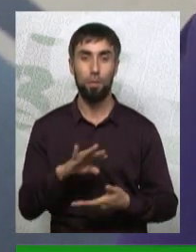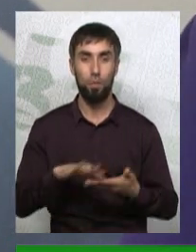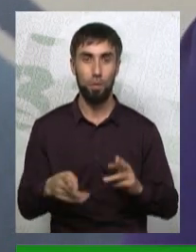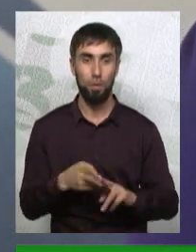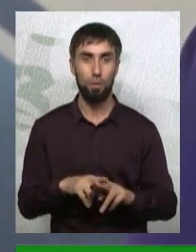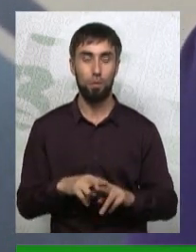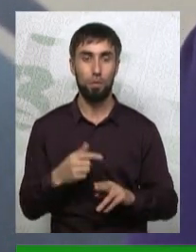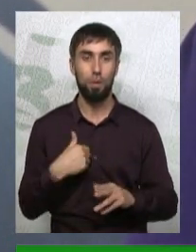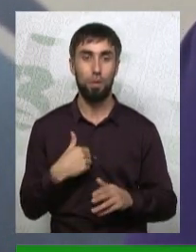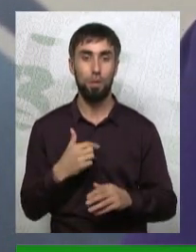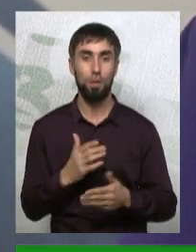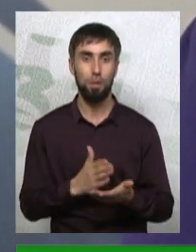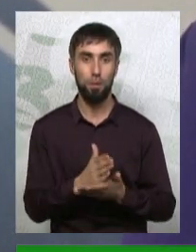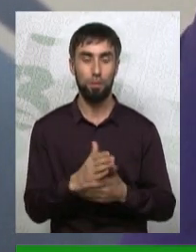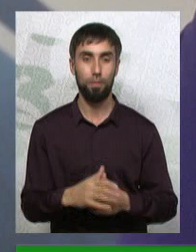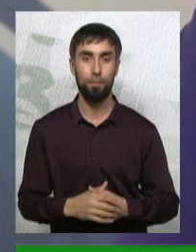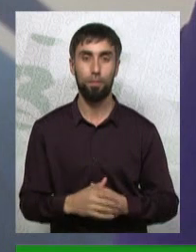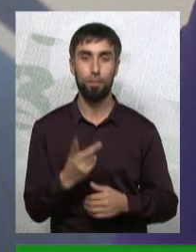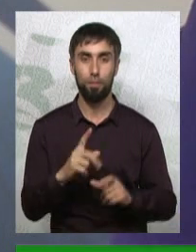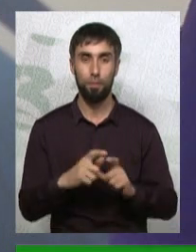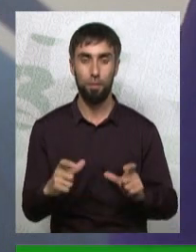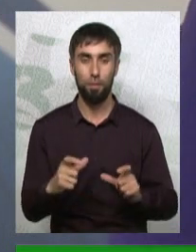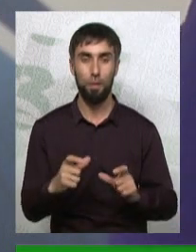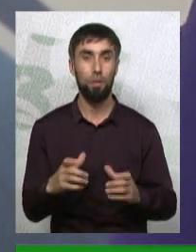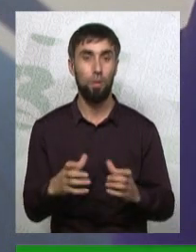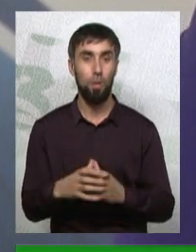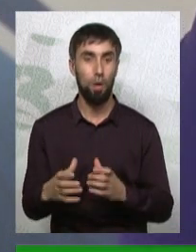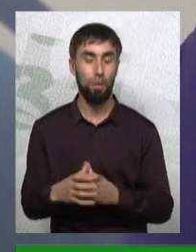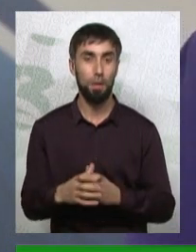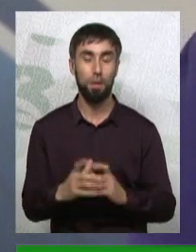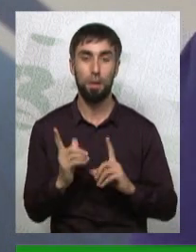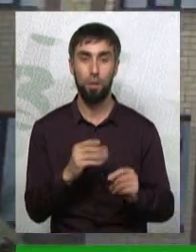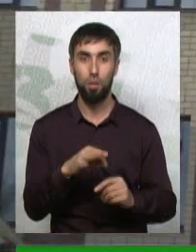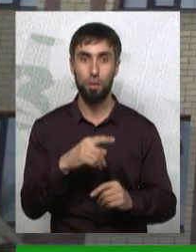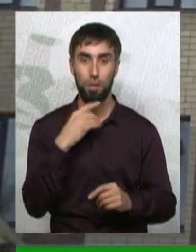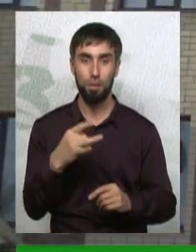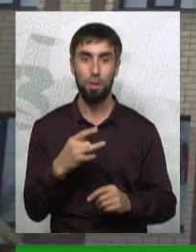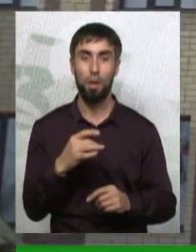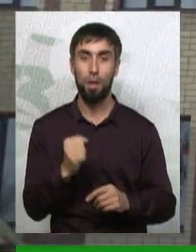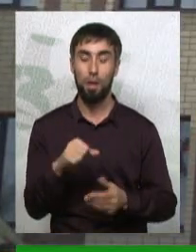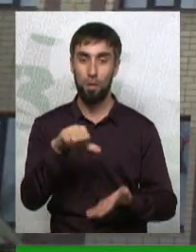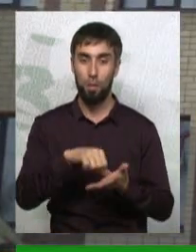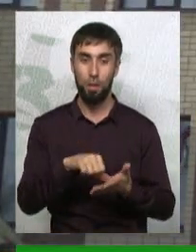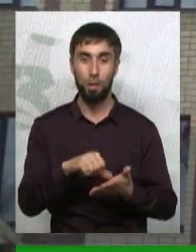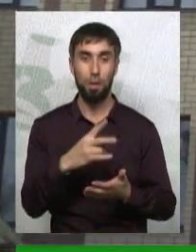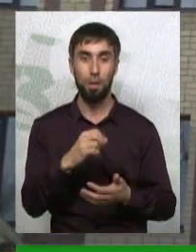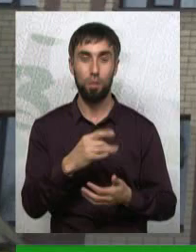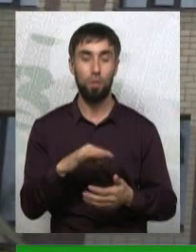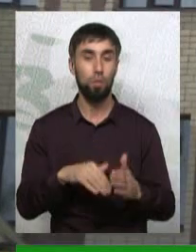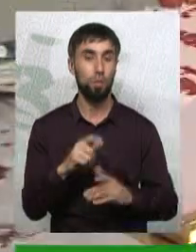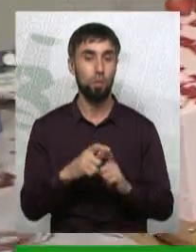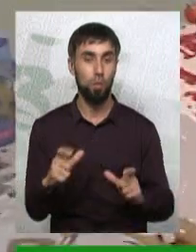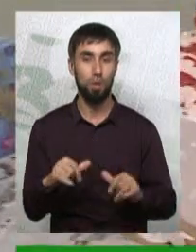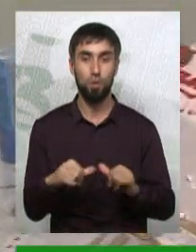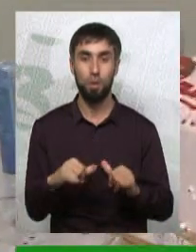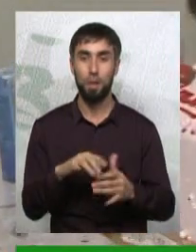мы направляем наши две школы, уже команда едет от республики. А вот претендентом в номинации «Лучшая